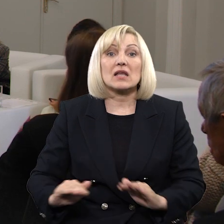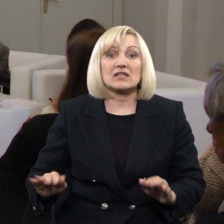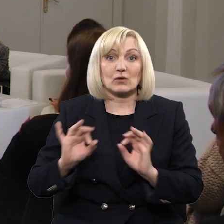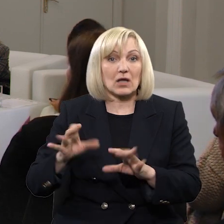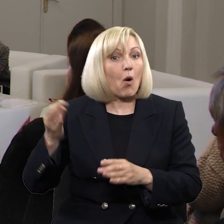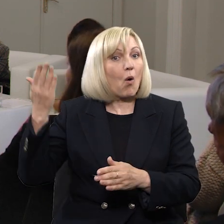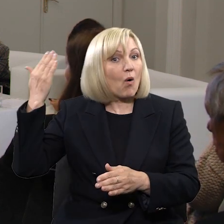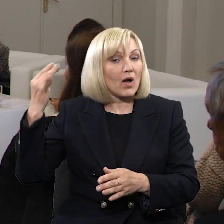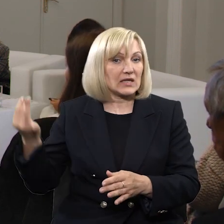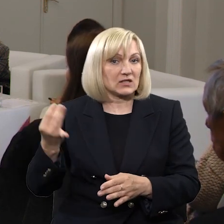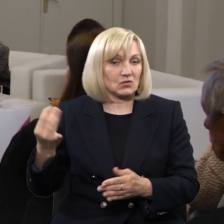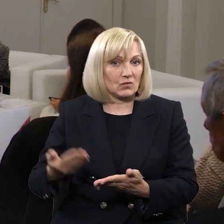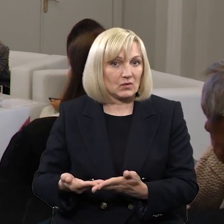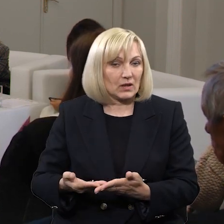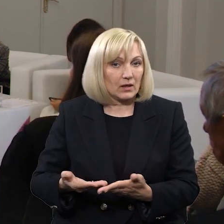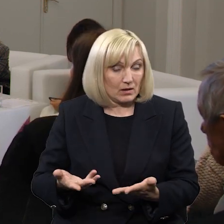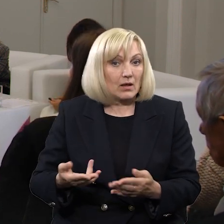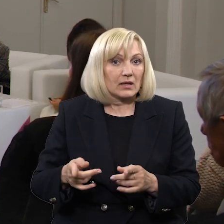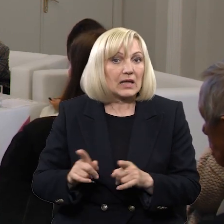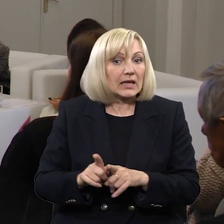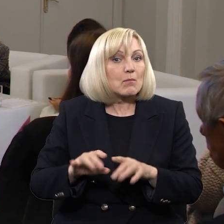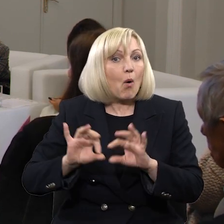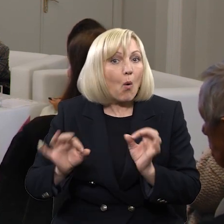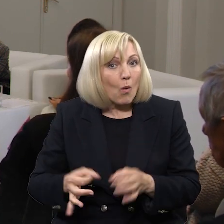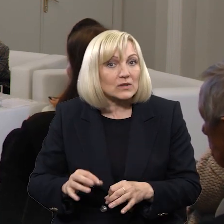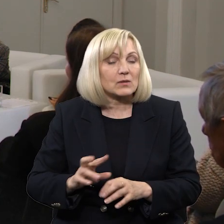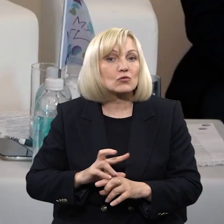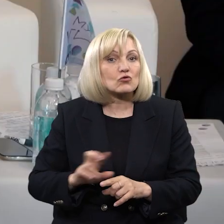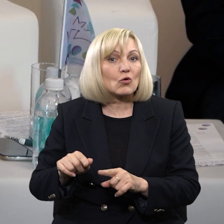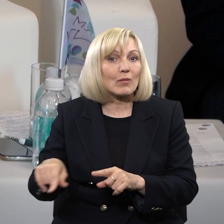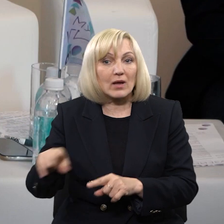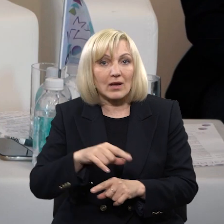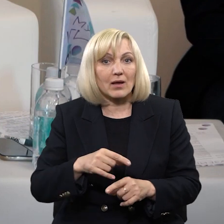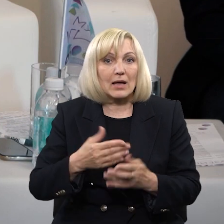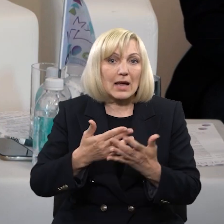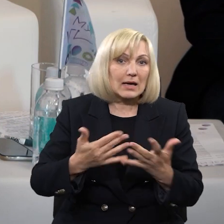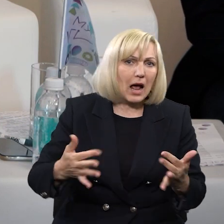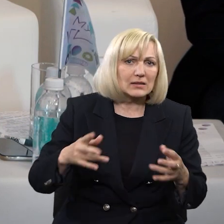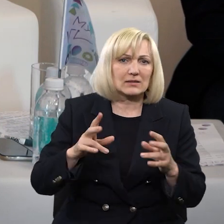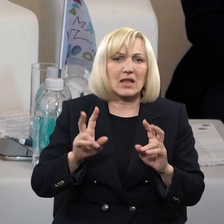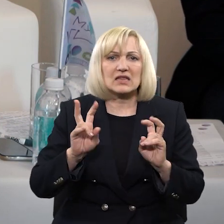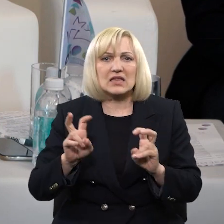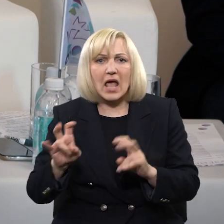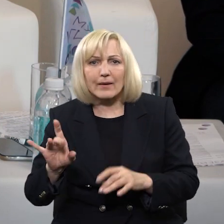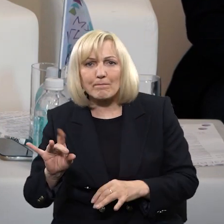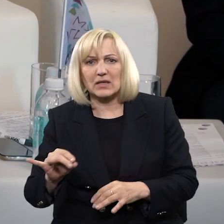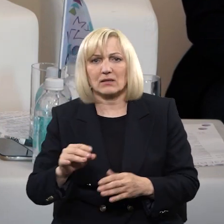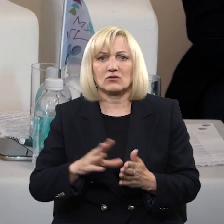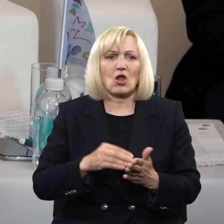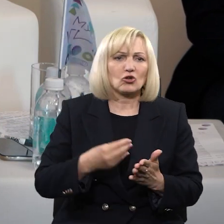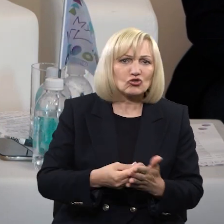той эпохе как рассказать таким образом чтобы множество разнообразных терминов